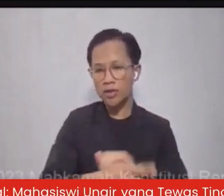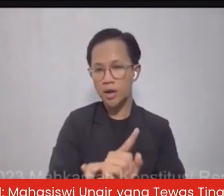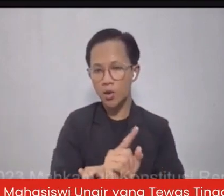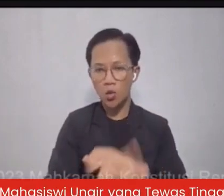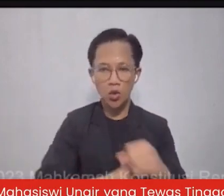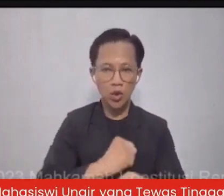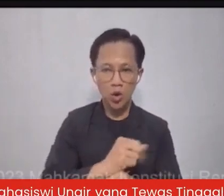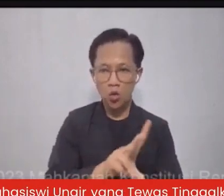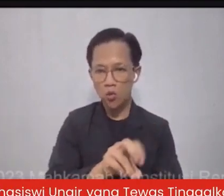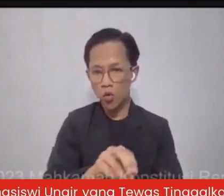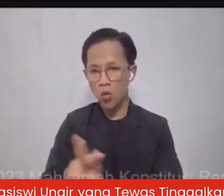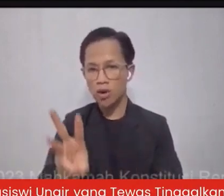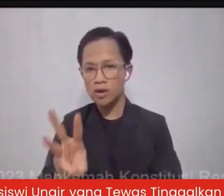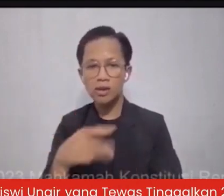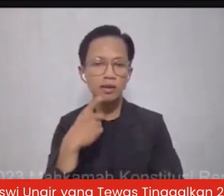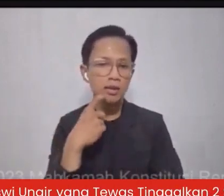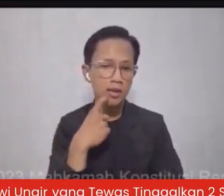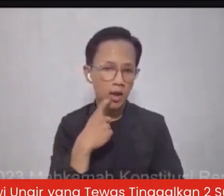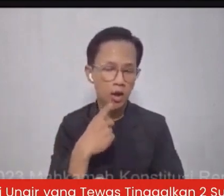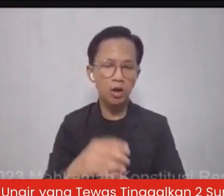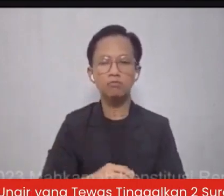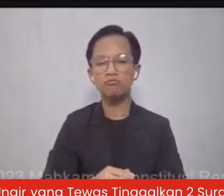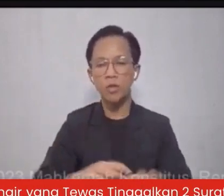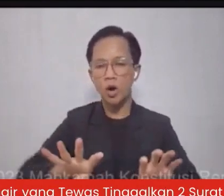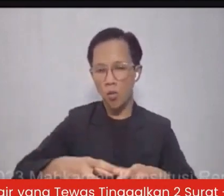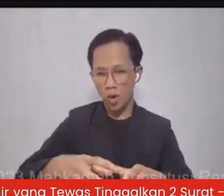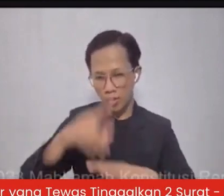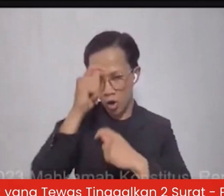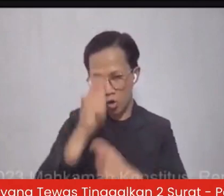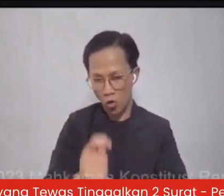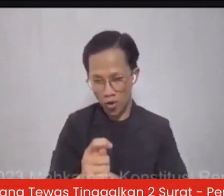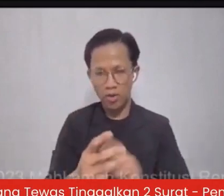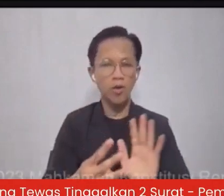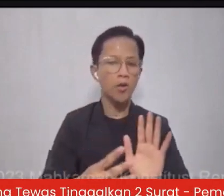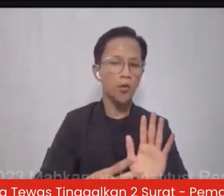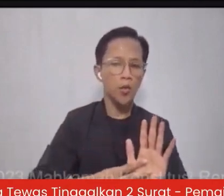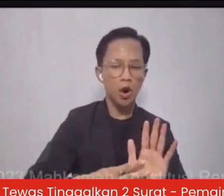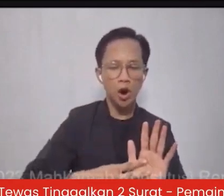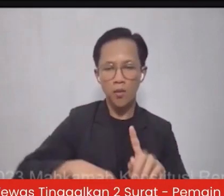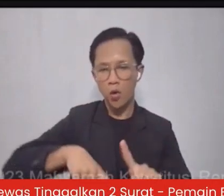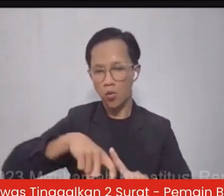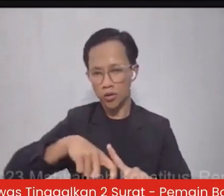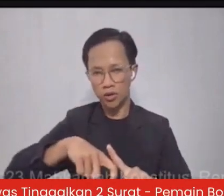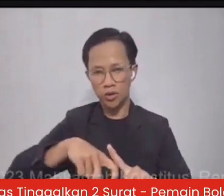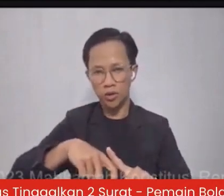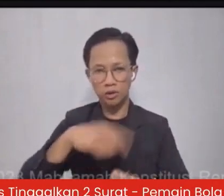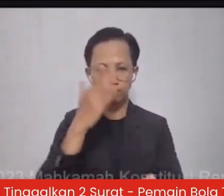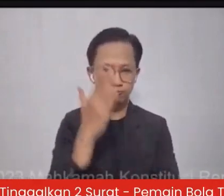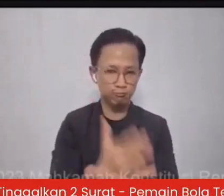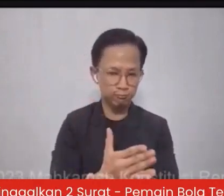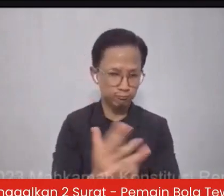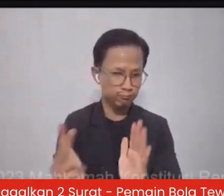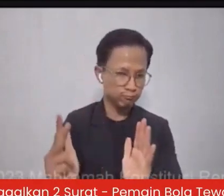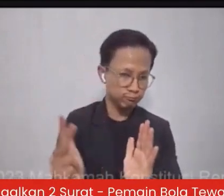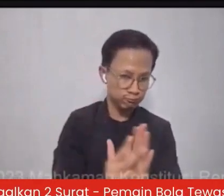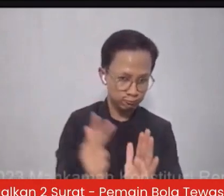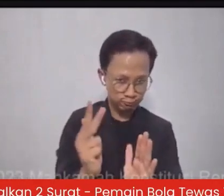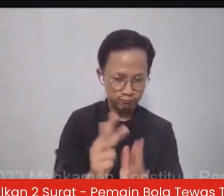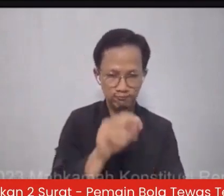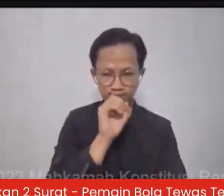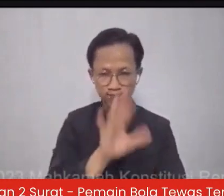2023 tentang majelis kehormatan Mahkamah Konstitusi memutuskan menyatakan